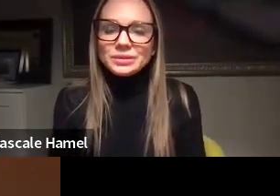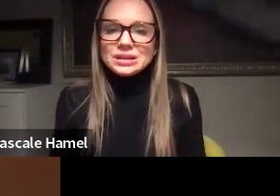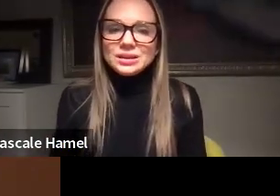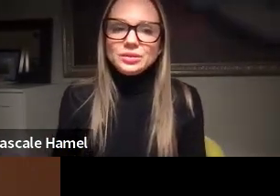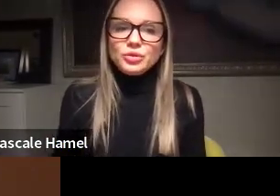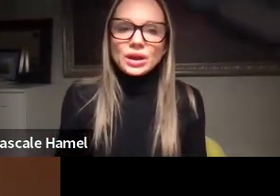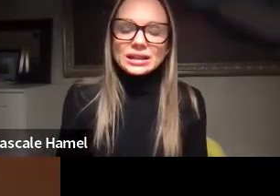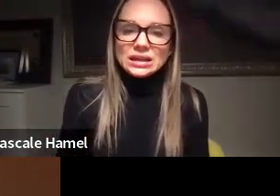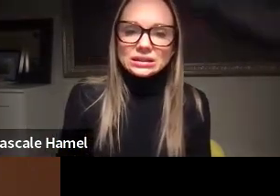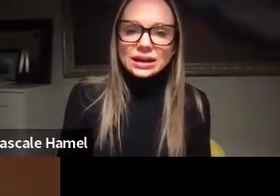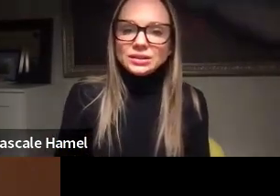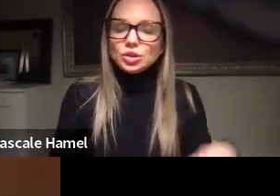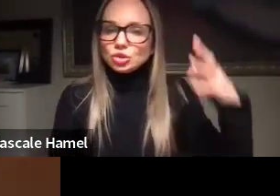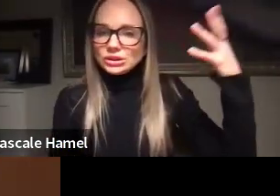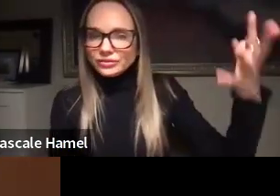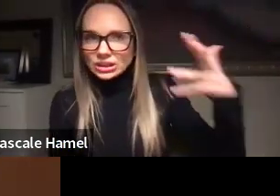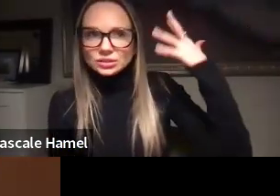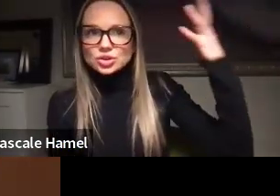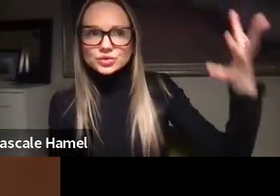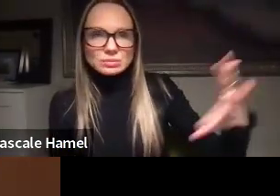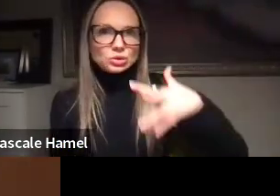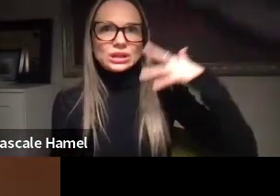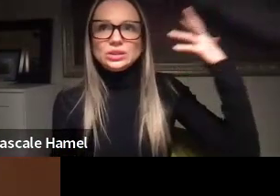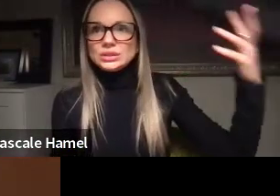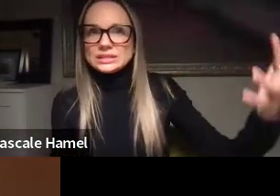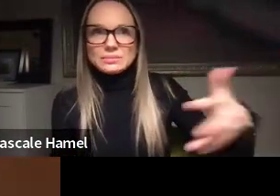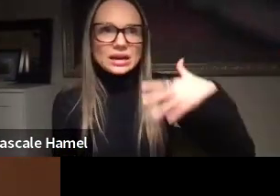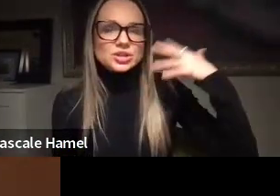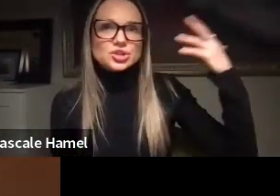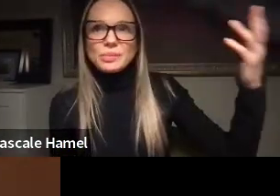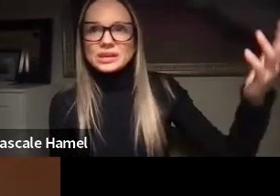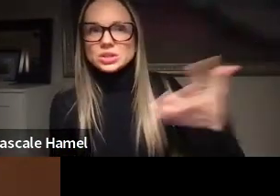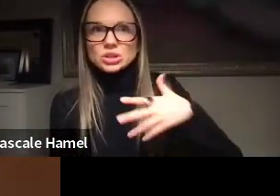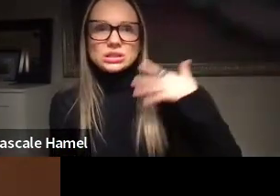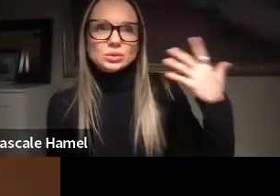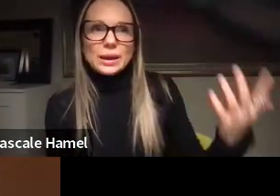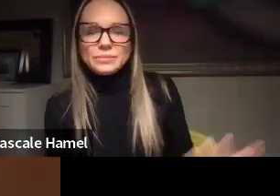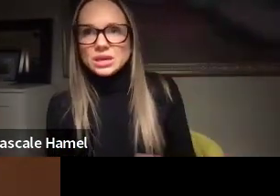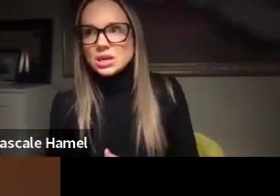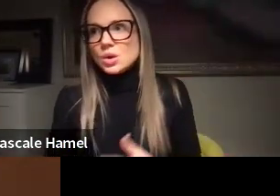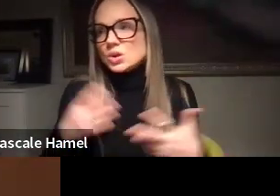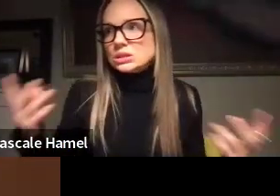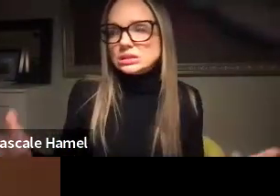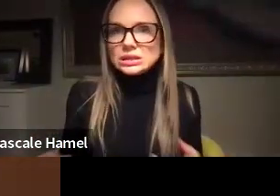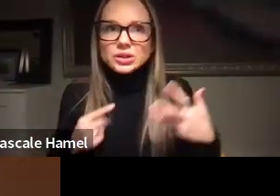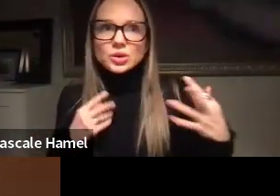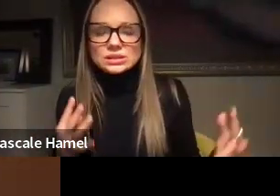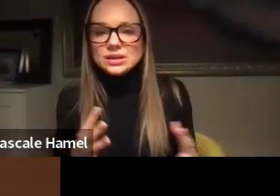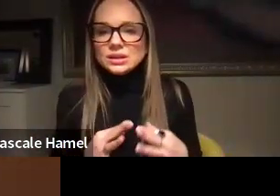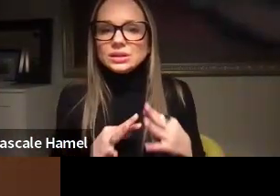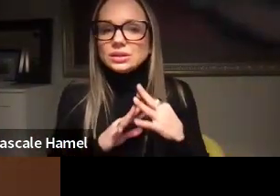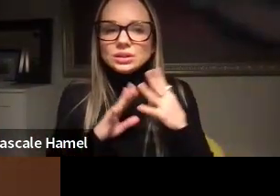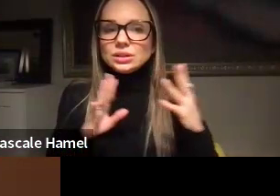Puis là, tu sais, il faut garder en tête que toutes les vedettes que je vous ai montrées, toutes les images de personnes qui sont habillées, ils ont un